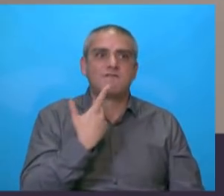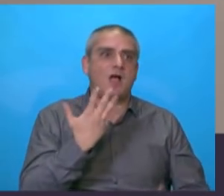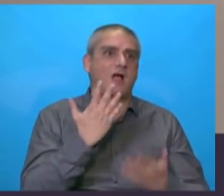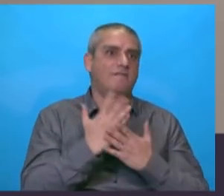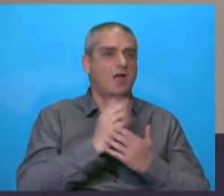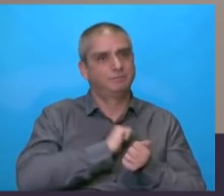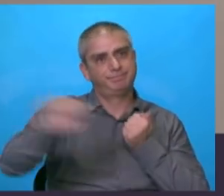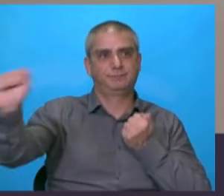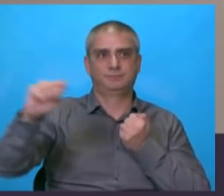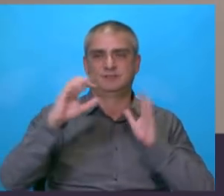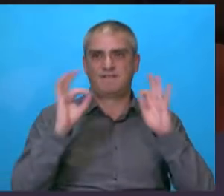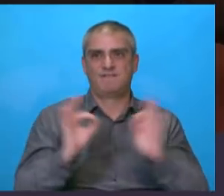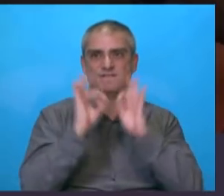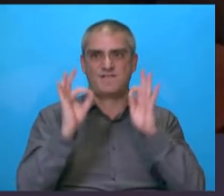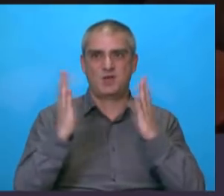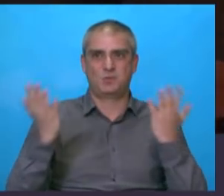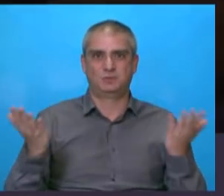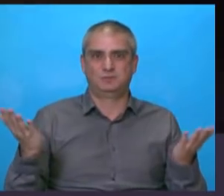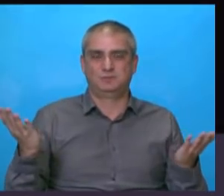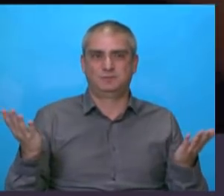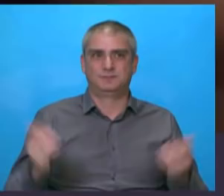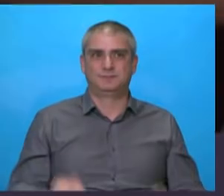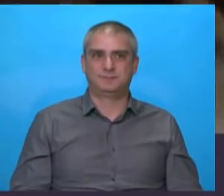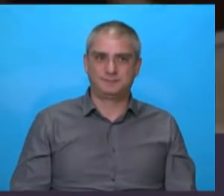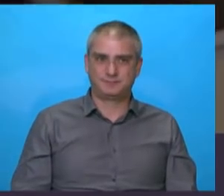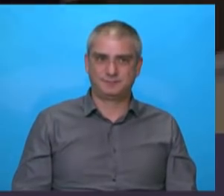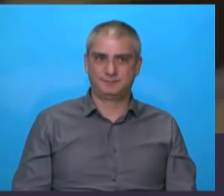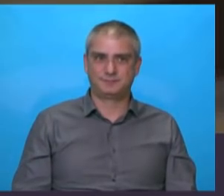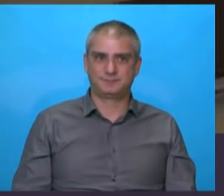אפשר לחסל את הווירוס. I just wish that